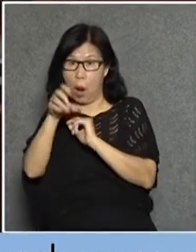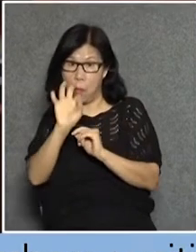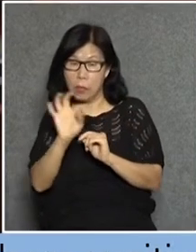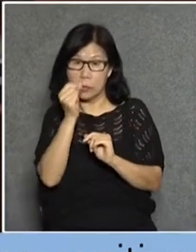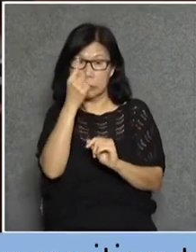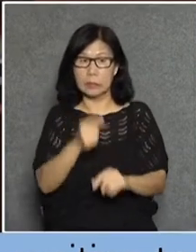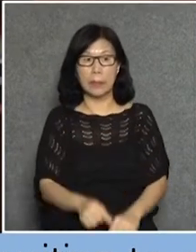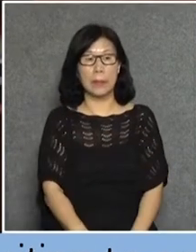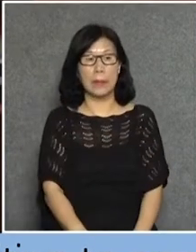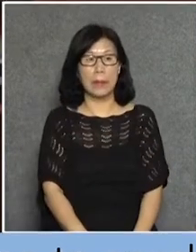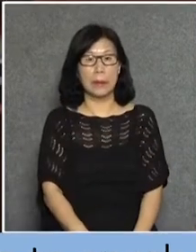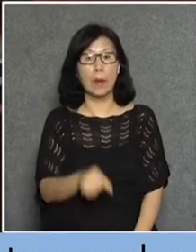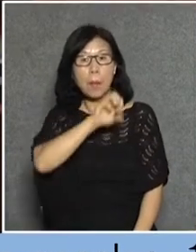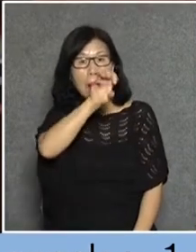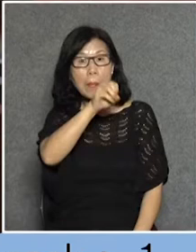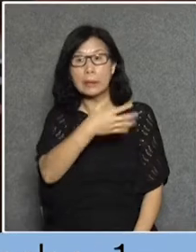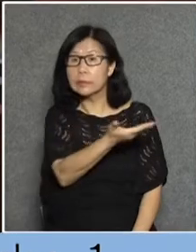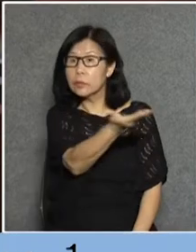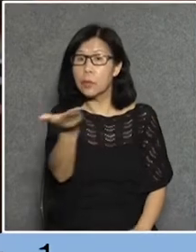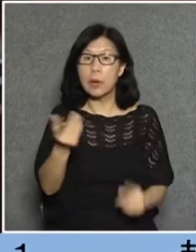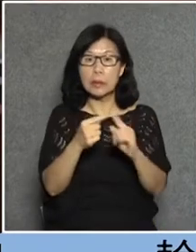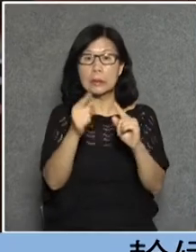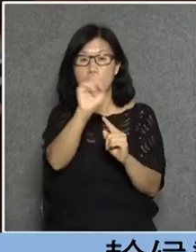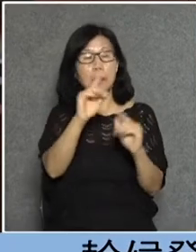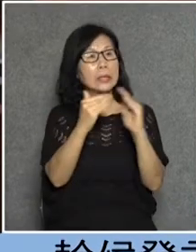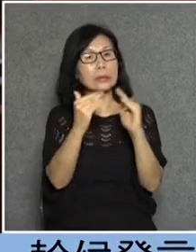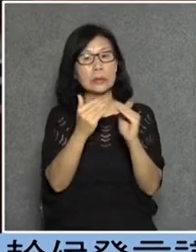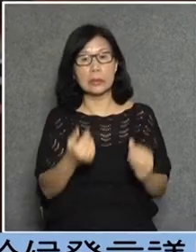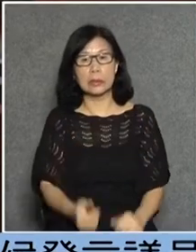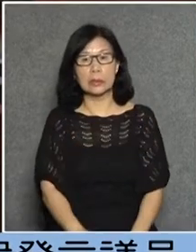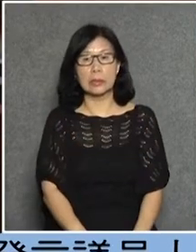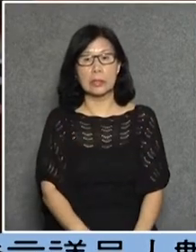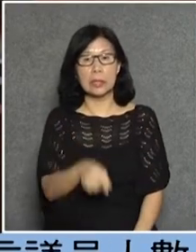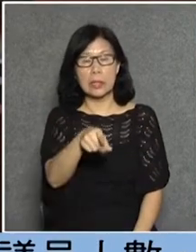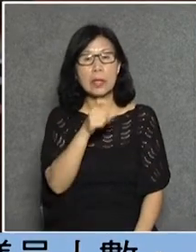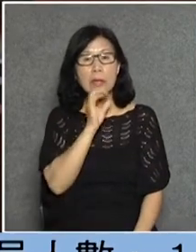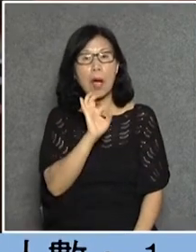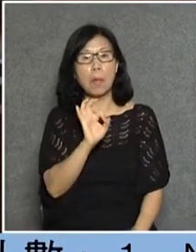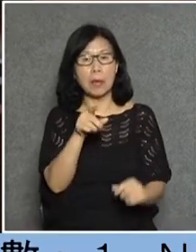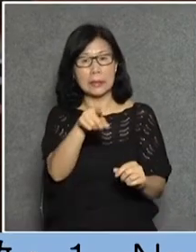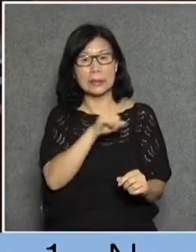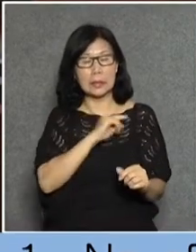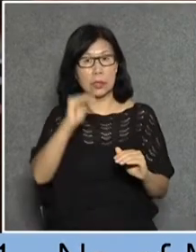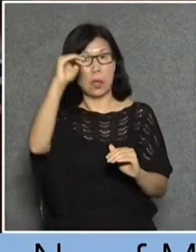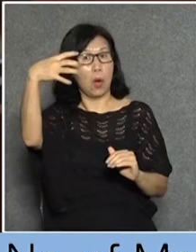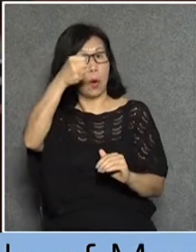我想请教你哋。边个？我问你啊，你有冇向过你嘅上